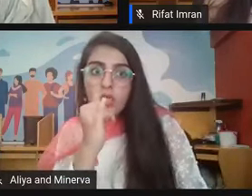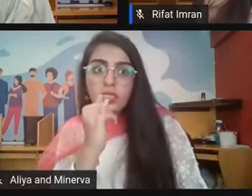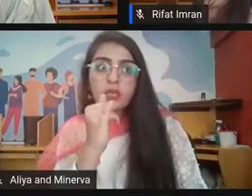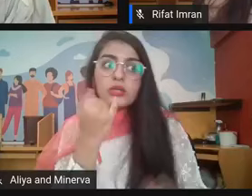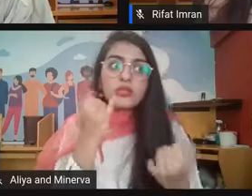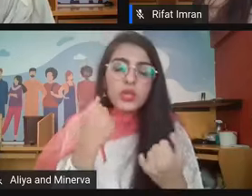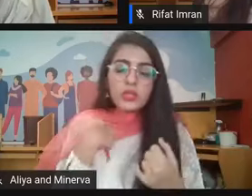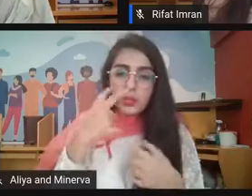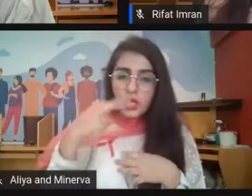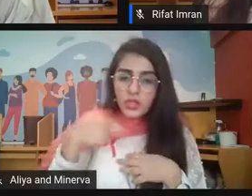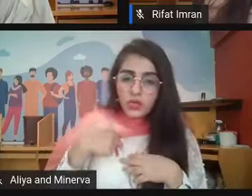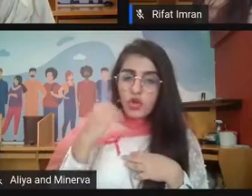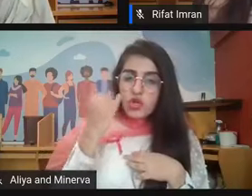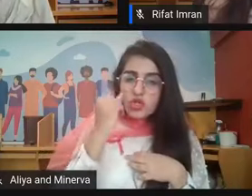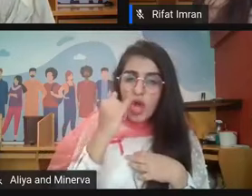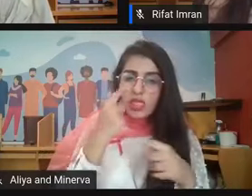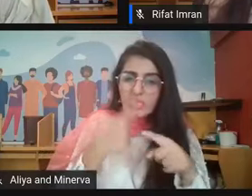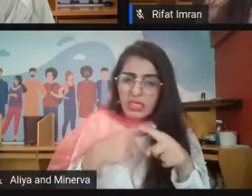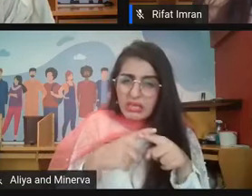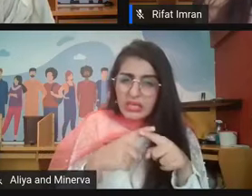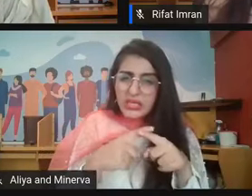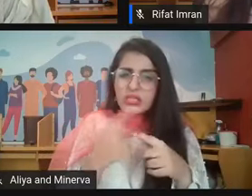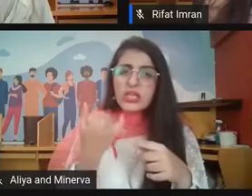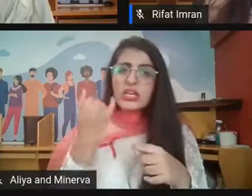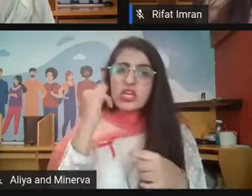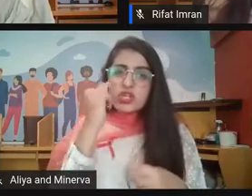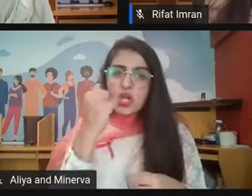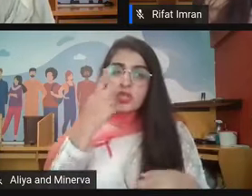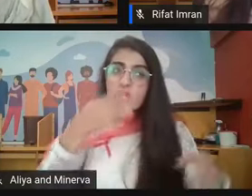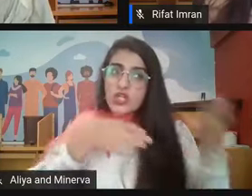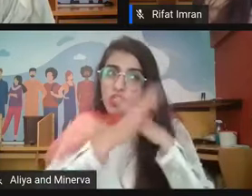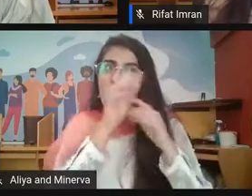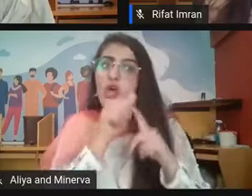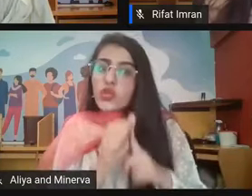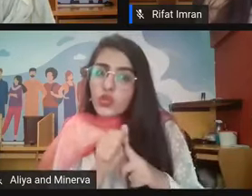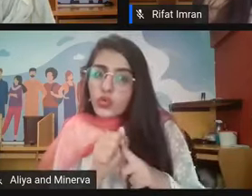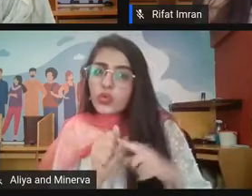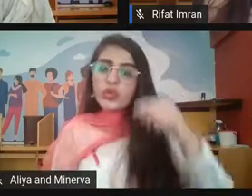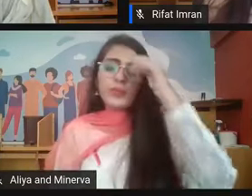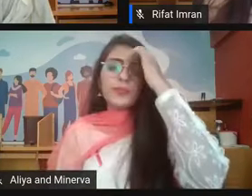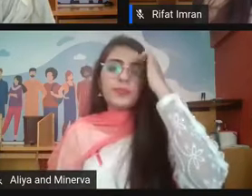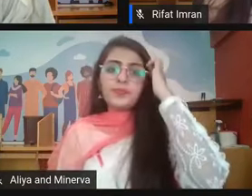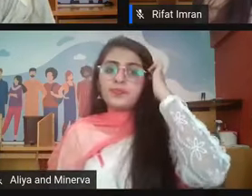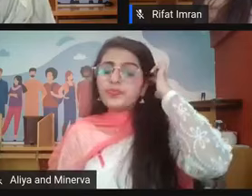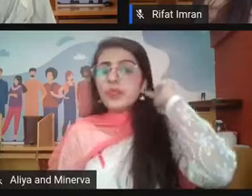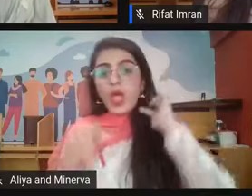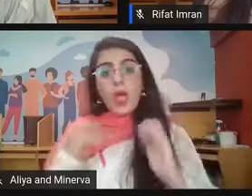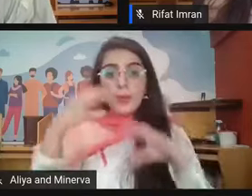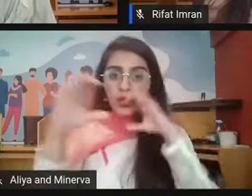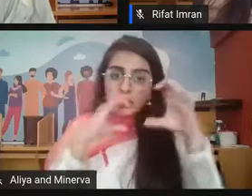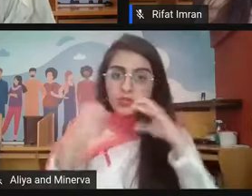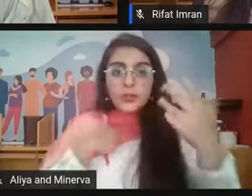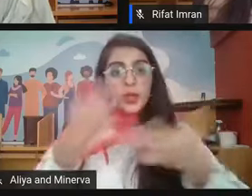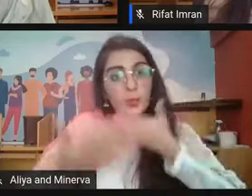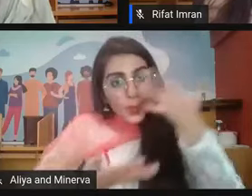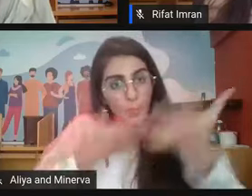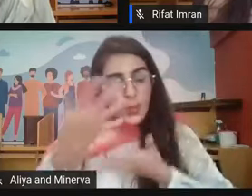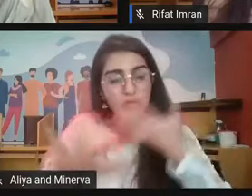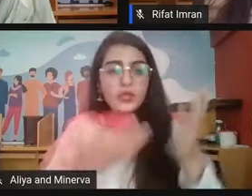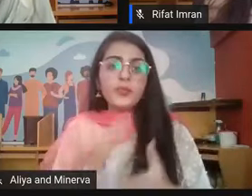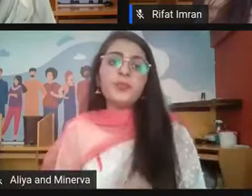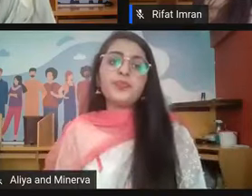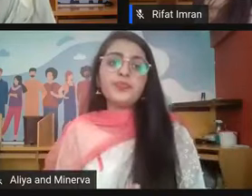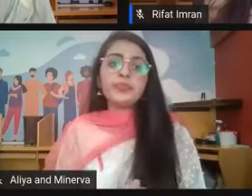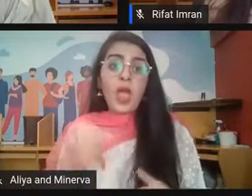बात बताती है कि देर इज समथिंग गोइंग ऑन एंड यू नीड टू सी इट. आई एम गोइंग टू डिस्कस देम वन बाय वन एंड आई हैव